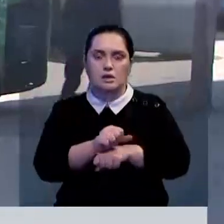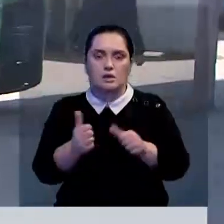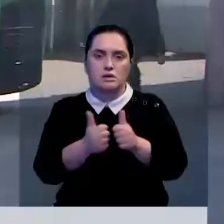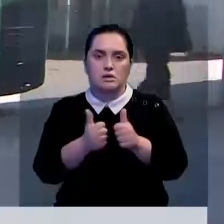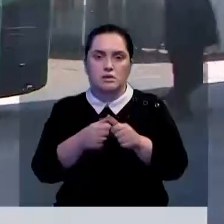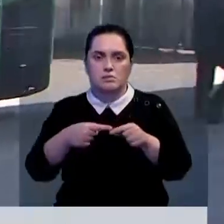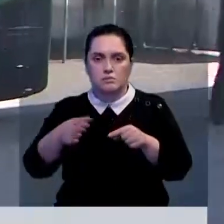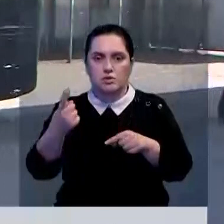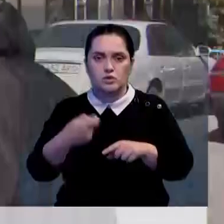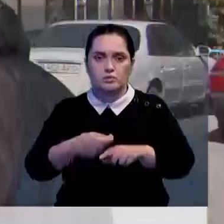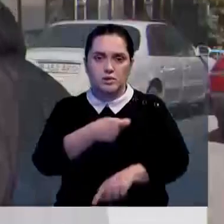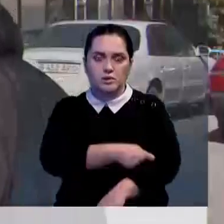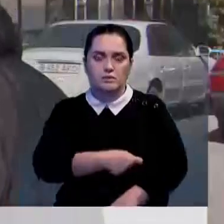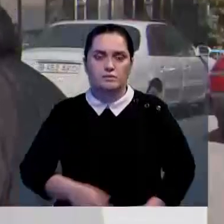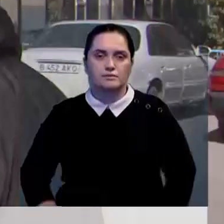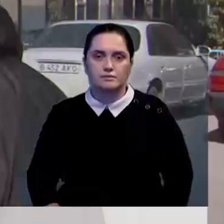чем в сотне метров.